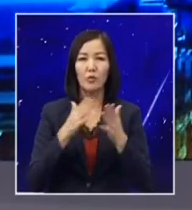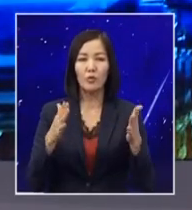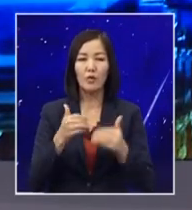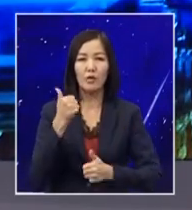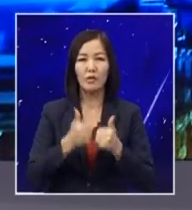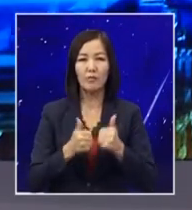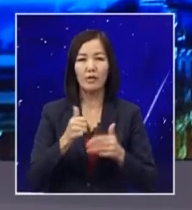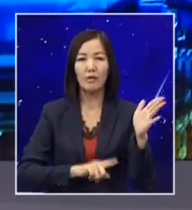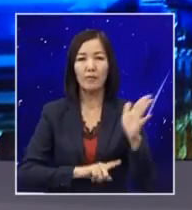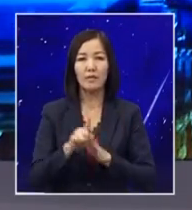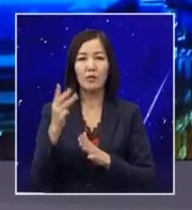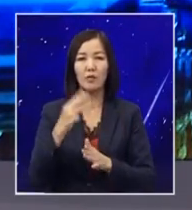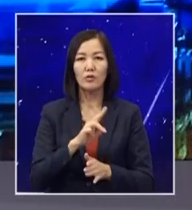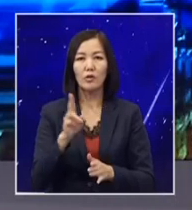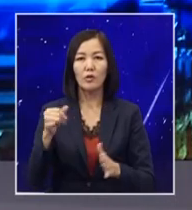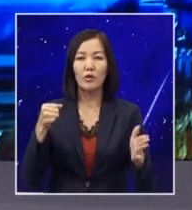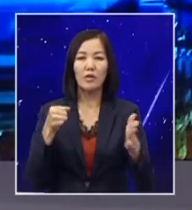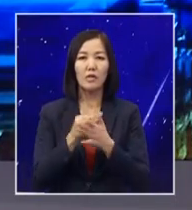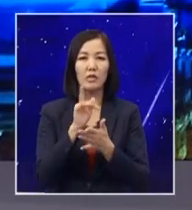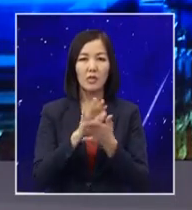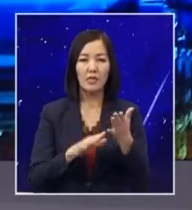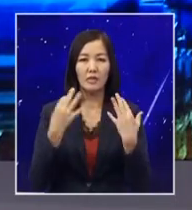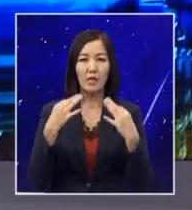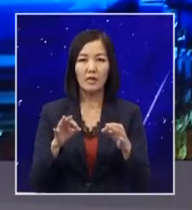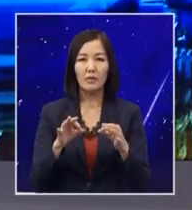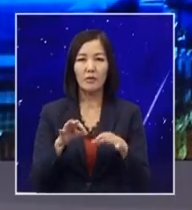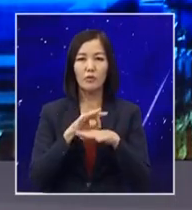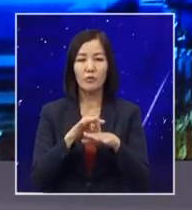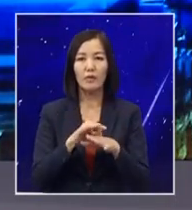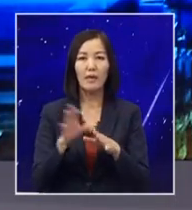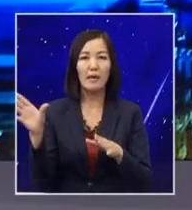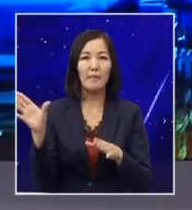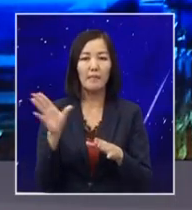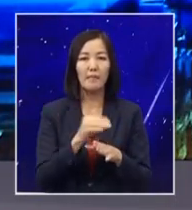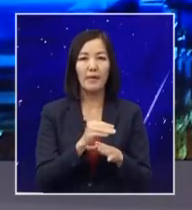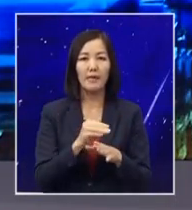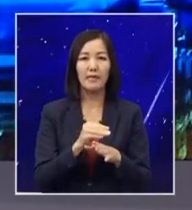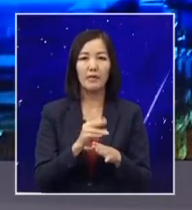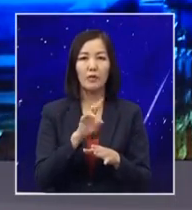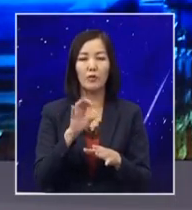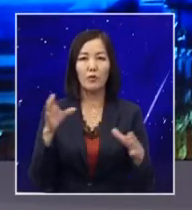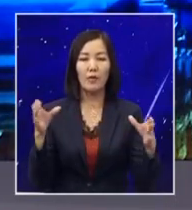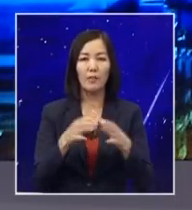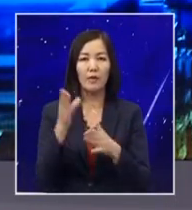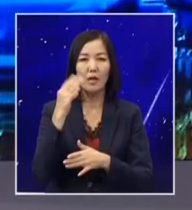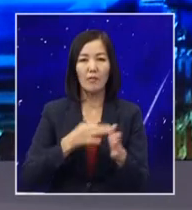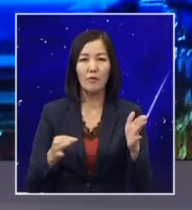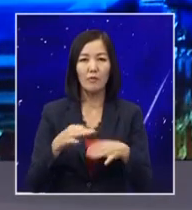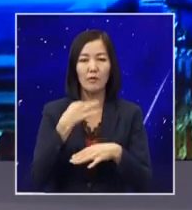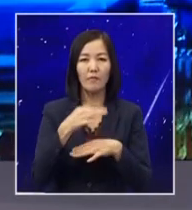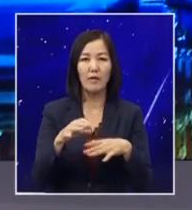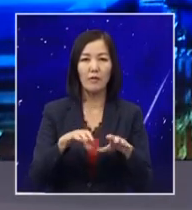дебаттар басталды. 30-шы қыркүйекке дейін жалғасады, ашық форматта жүріп жатыр. Біріне Нұр Отан партиясы Алматы облыстық филиалының